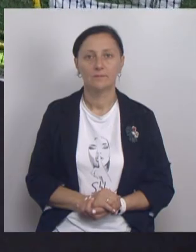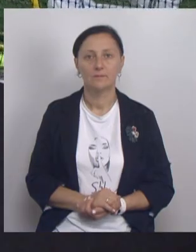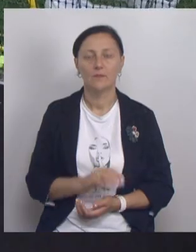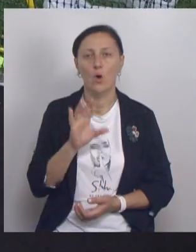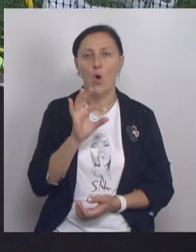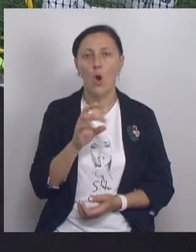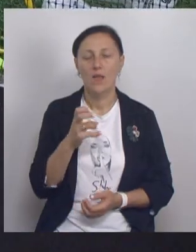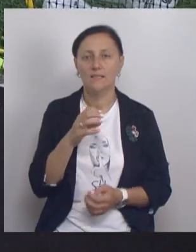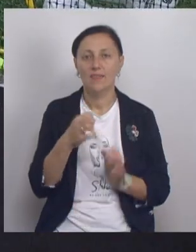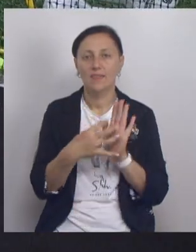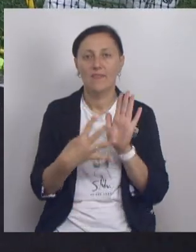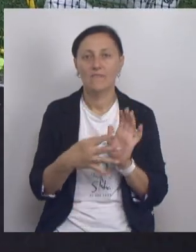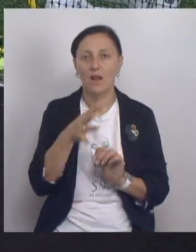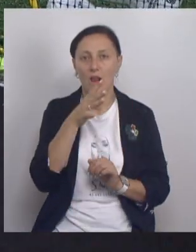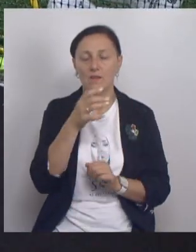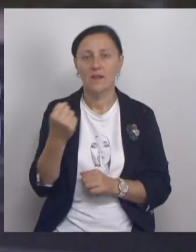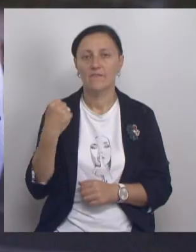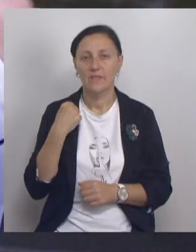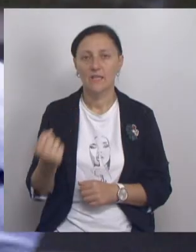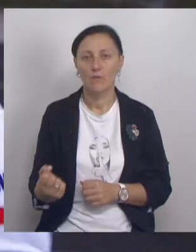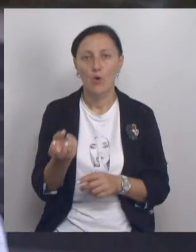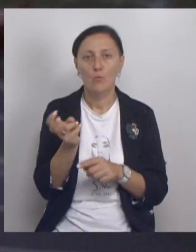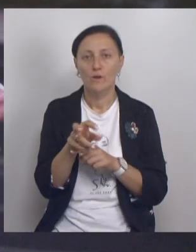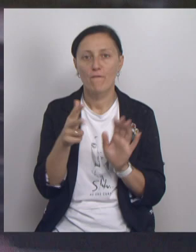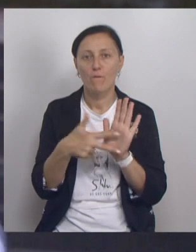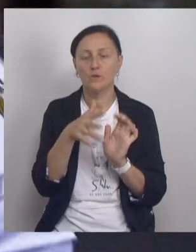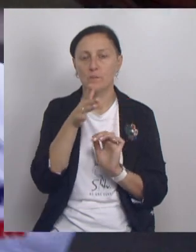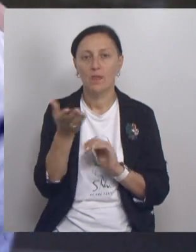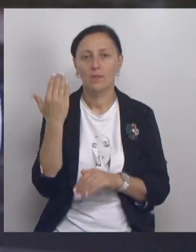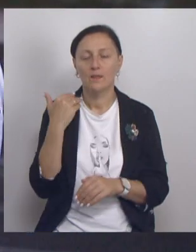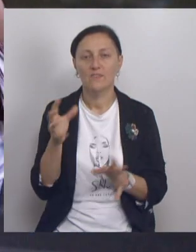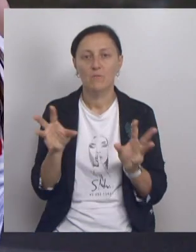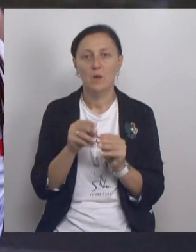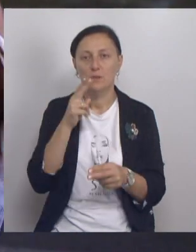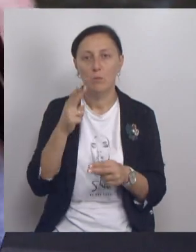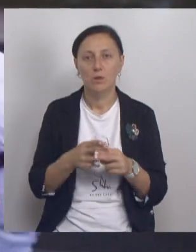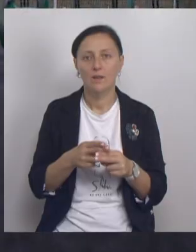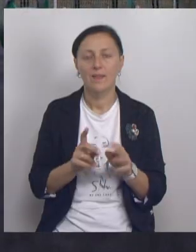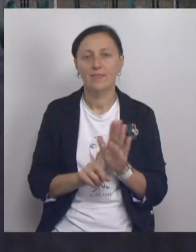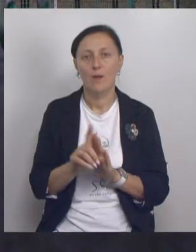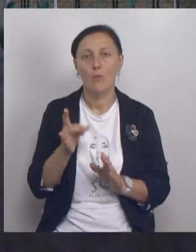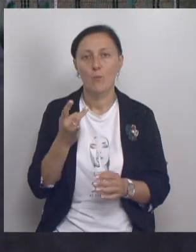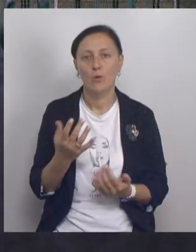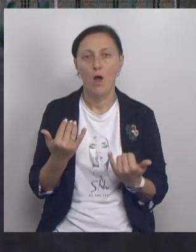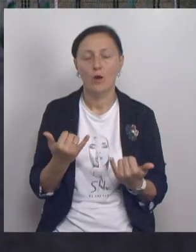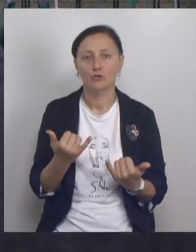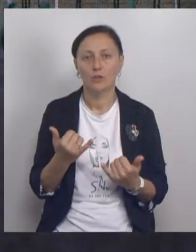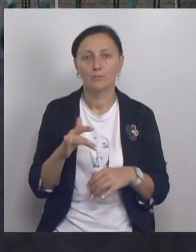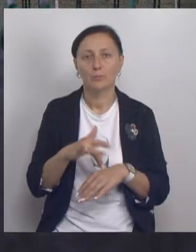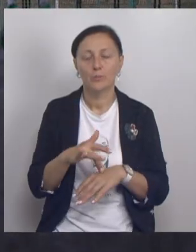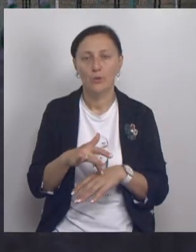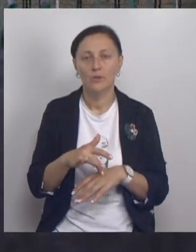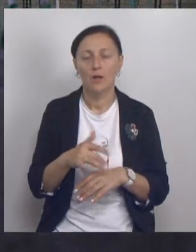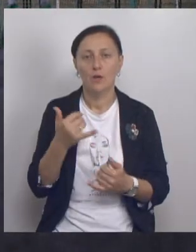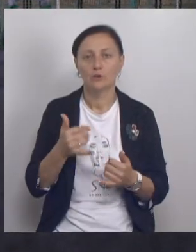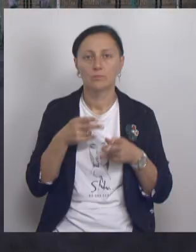Олесе 19. В гиревой спорт пришла 8 лет назад вместе с братом. Все начиналось как хобби, а сейчас тренировки и соревнования